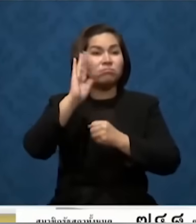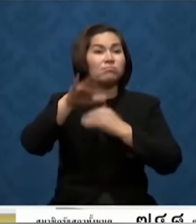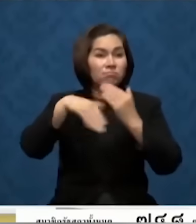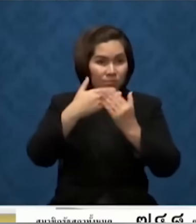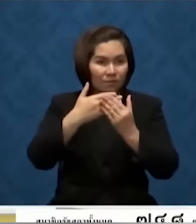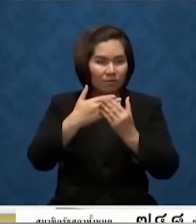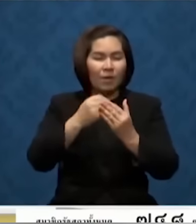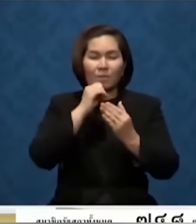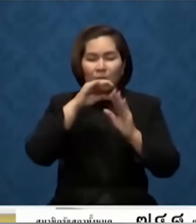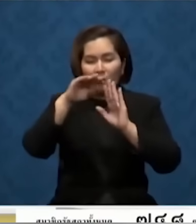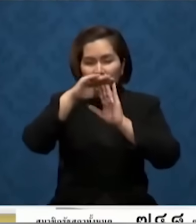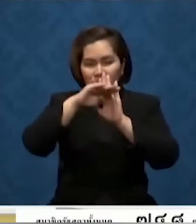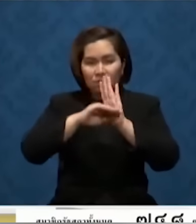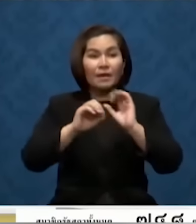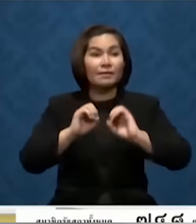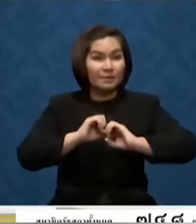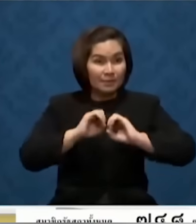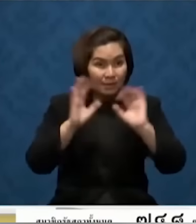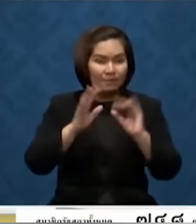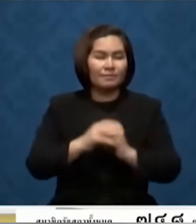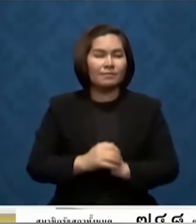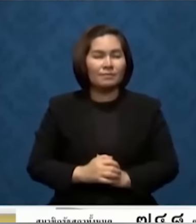สิ่งที่ยืนยันครับว่าสมาชิก